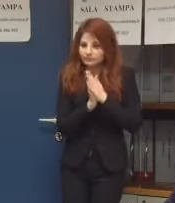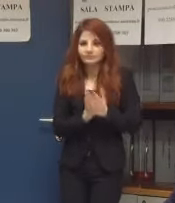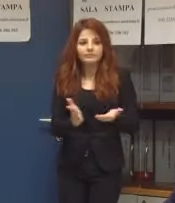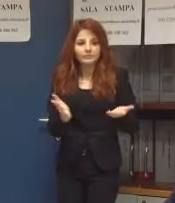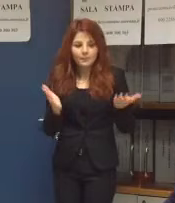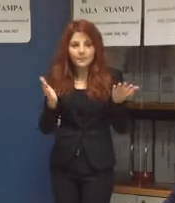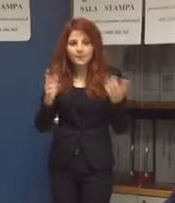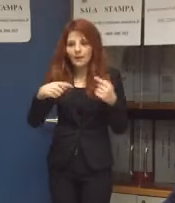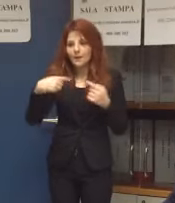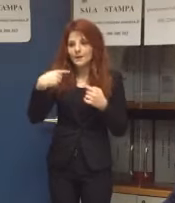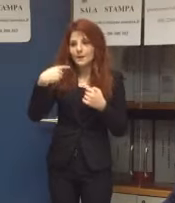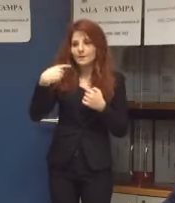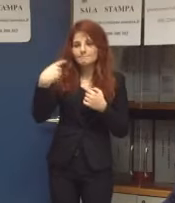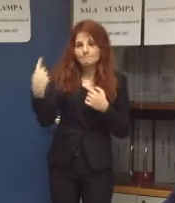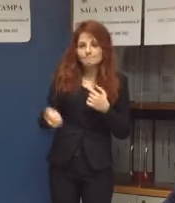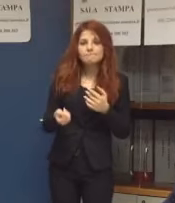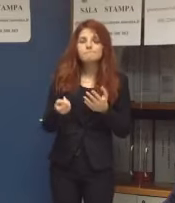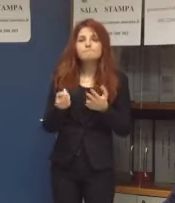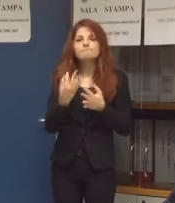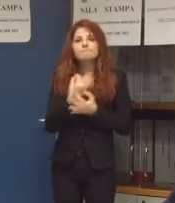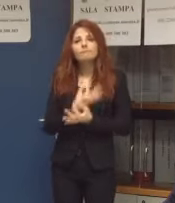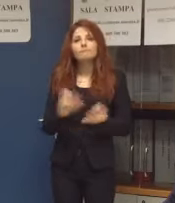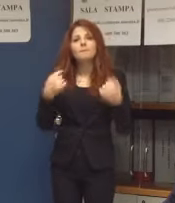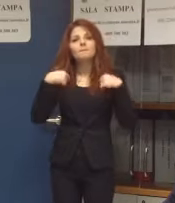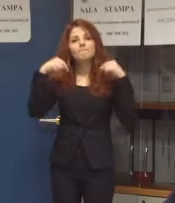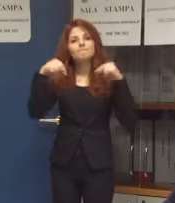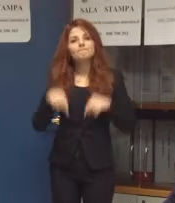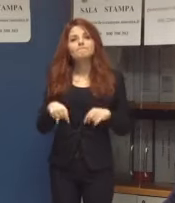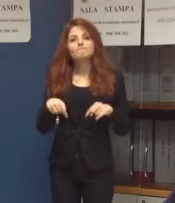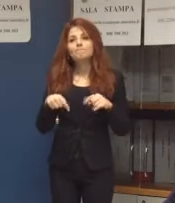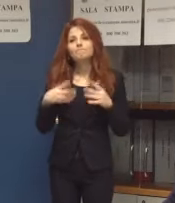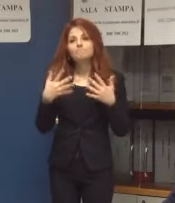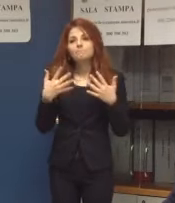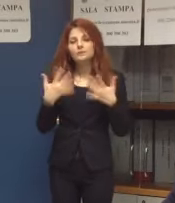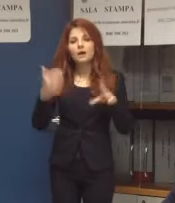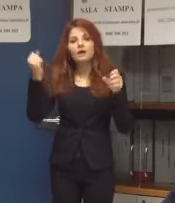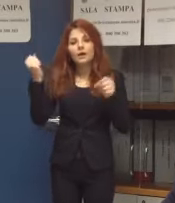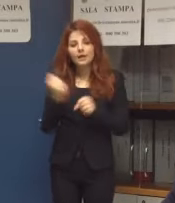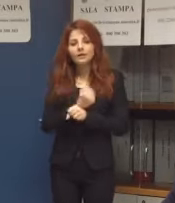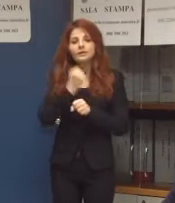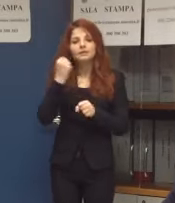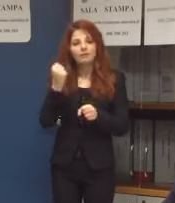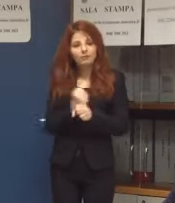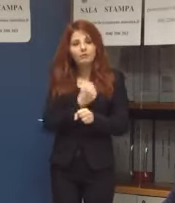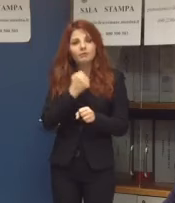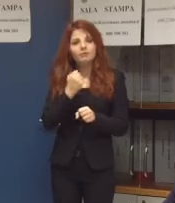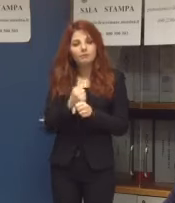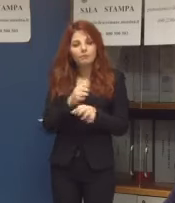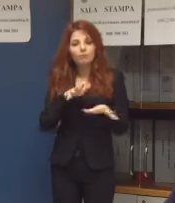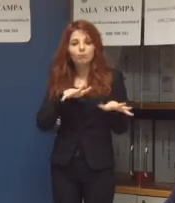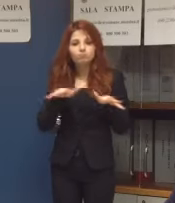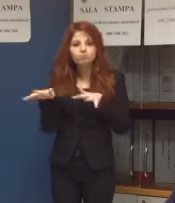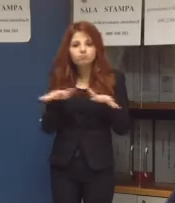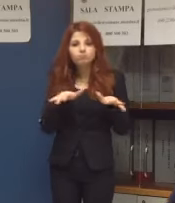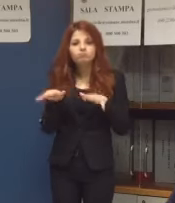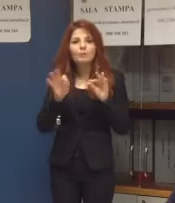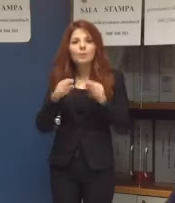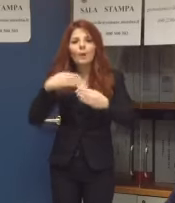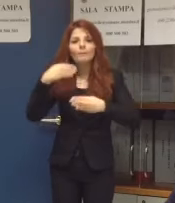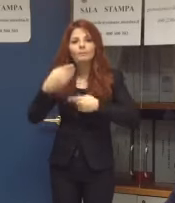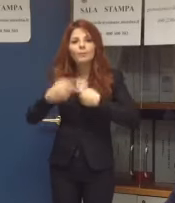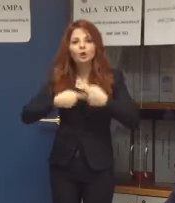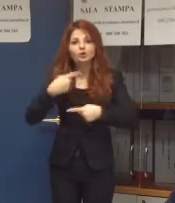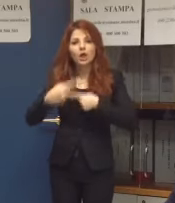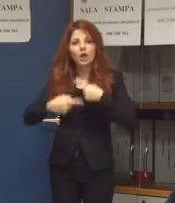Poi nel frattempo, sindaco, come hai ben detto, noi oggi abbiamo anche lavorato e definito quelle che sono le procedure che avvieremo per